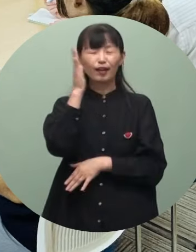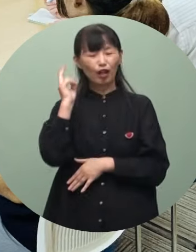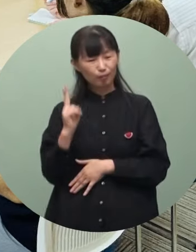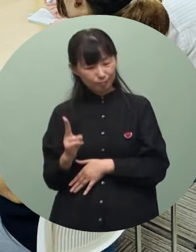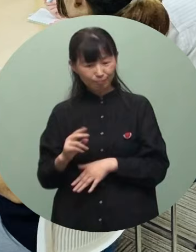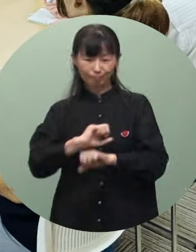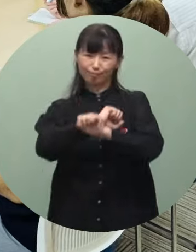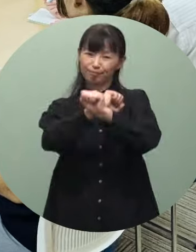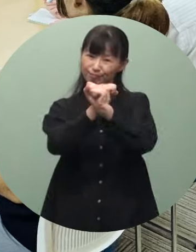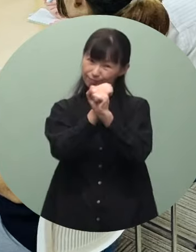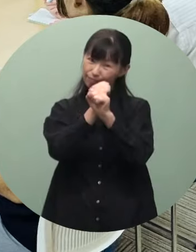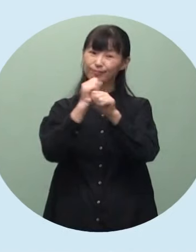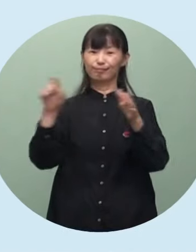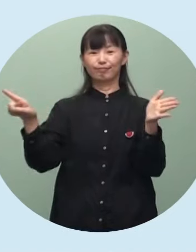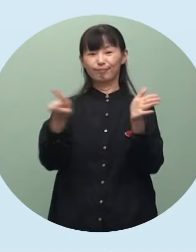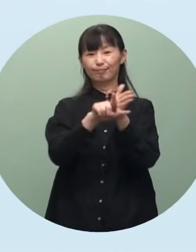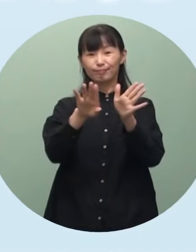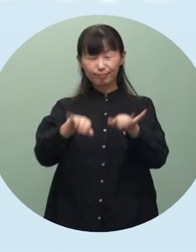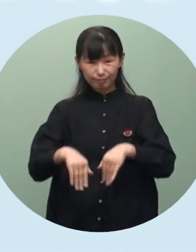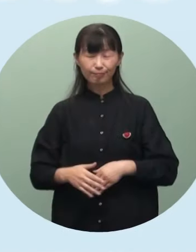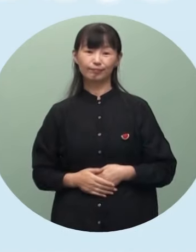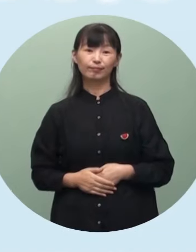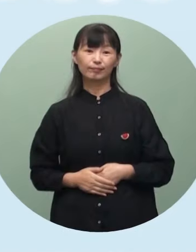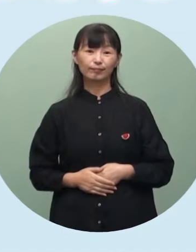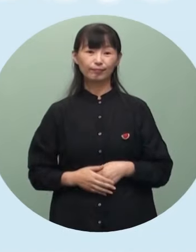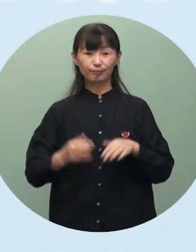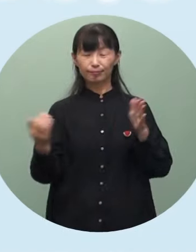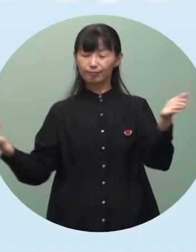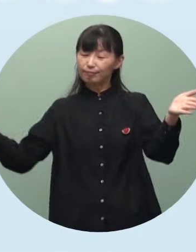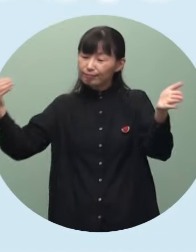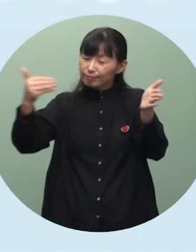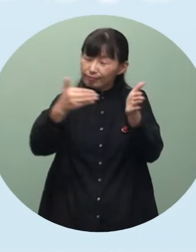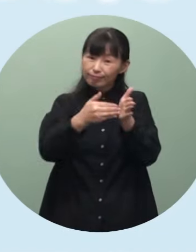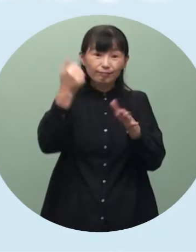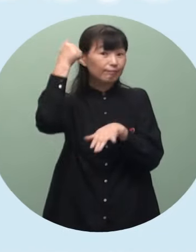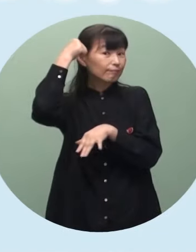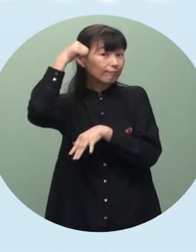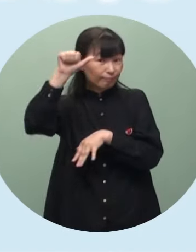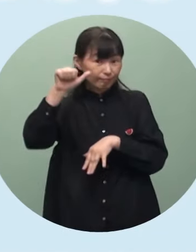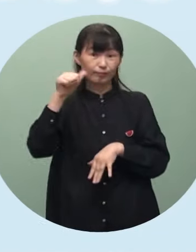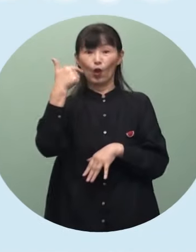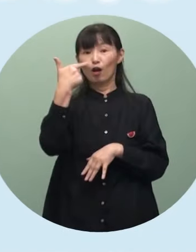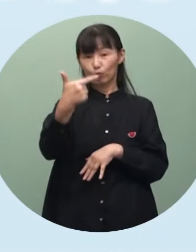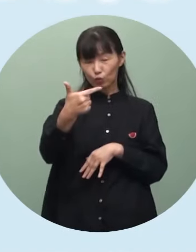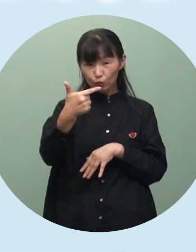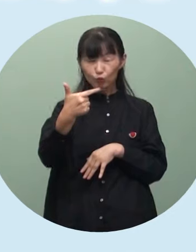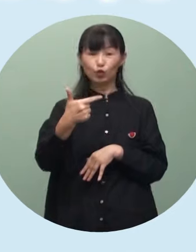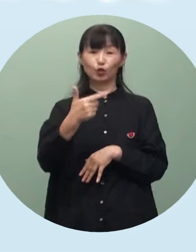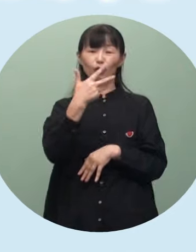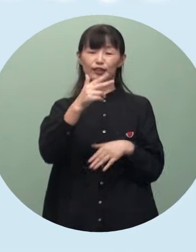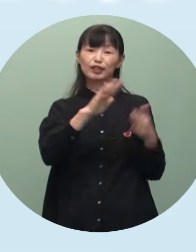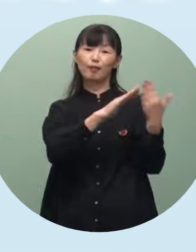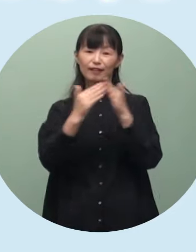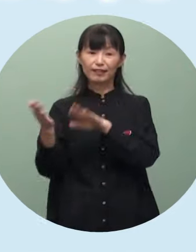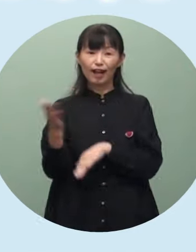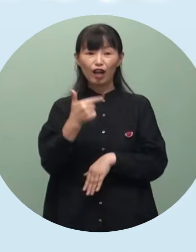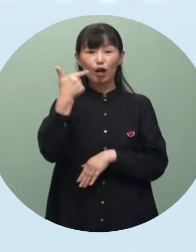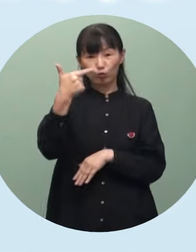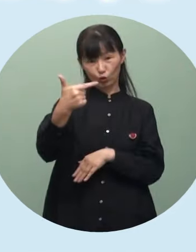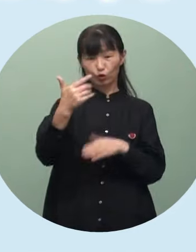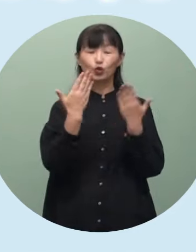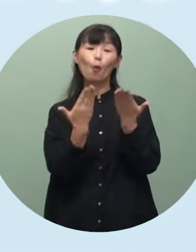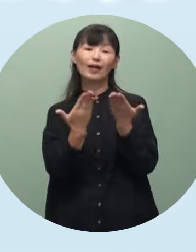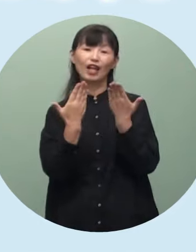頑張って工夫しました。 そしてたどり着いたアイデアが6つの市町から6つの学